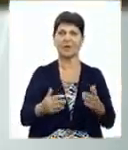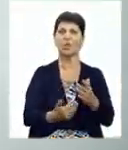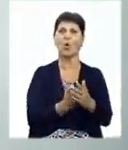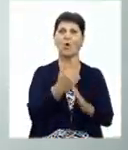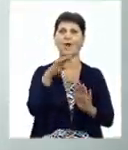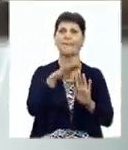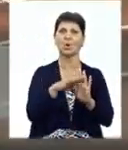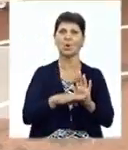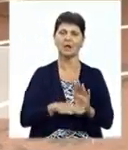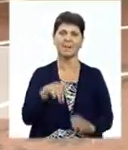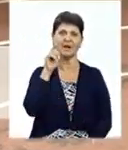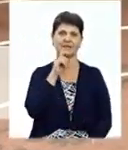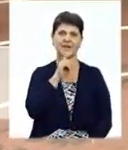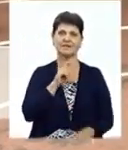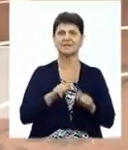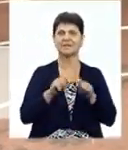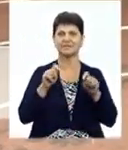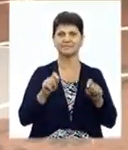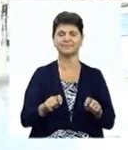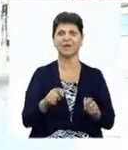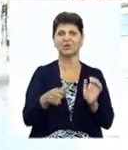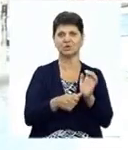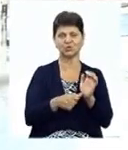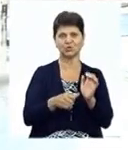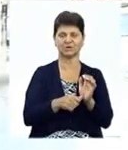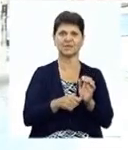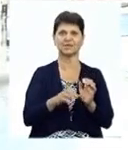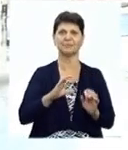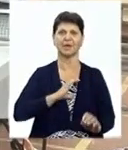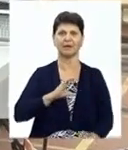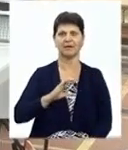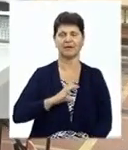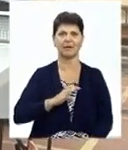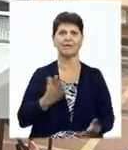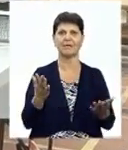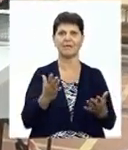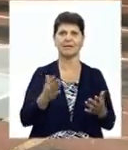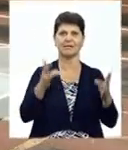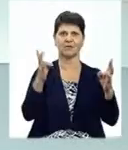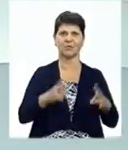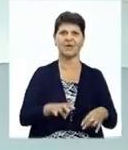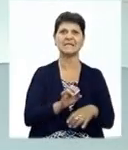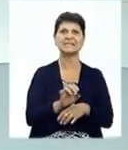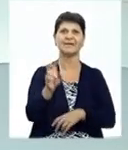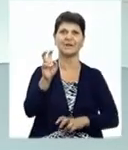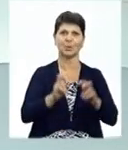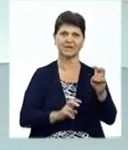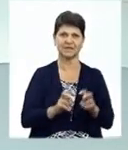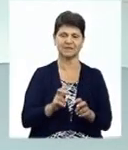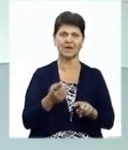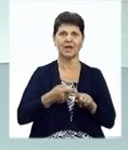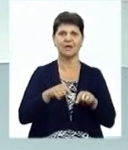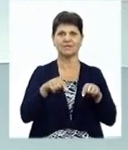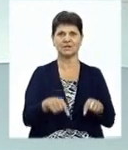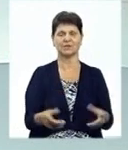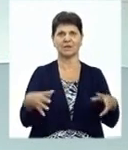програмою? У Вінниці відбулась 6-та спартакіада серед людей, які травмувались на виробництві. У цій студії